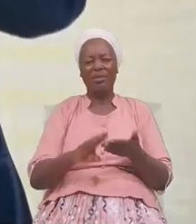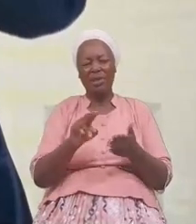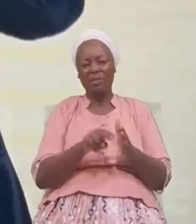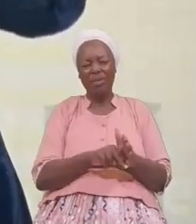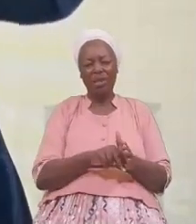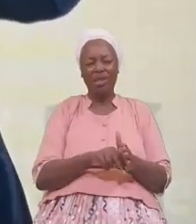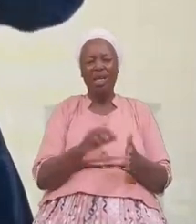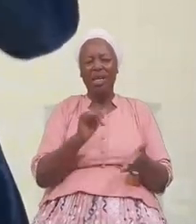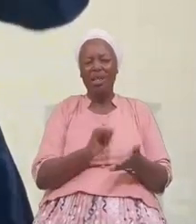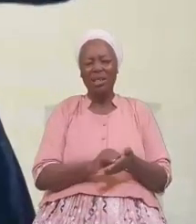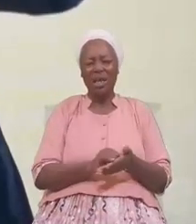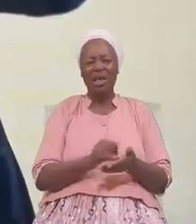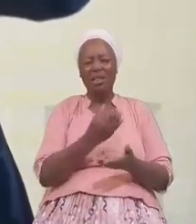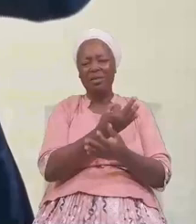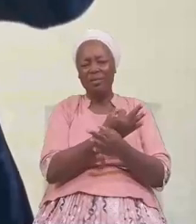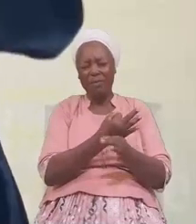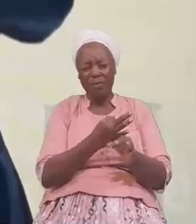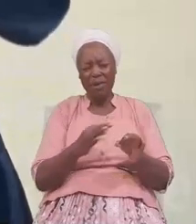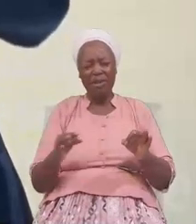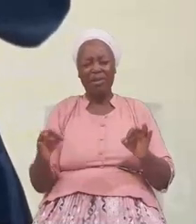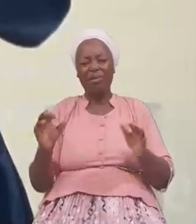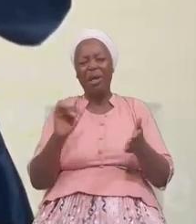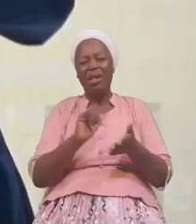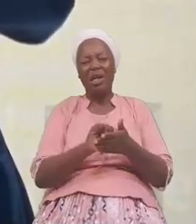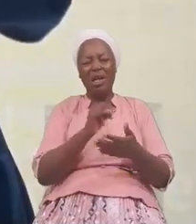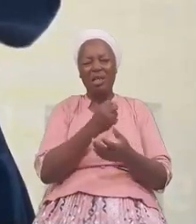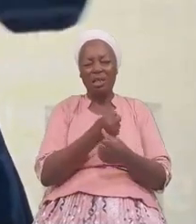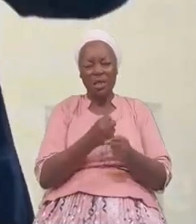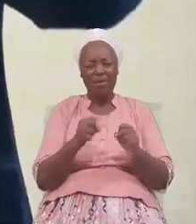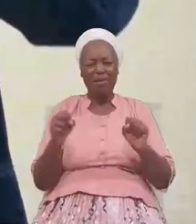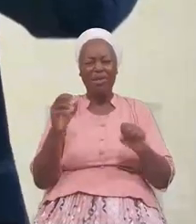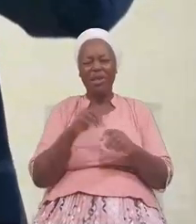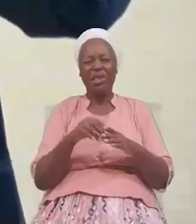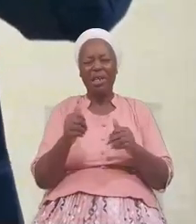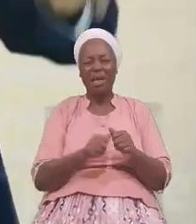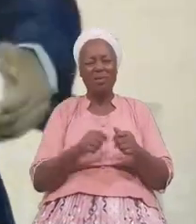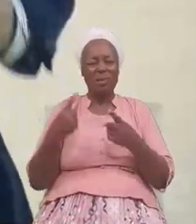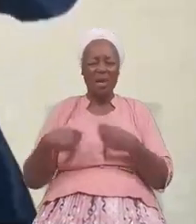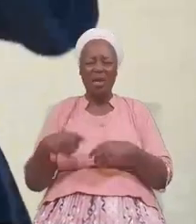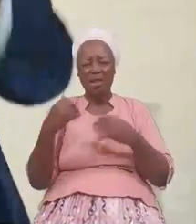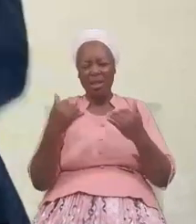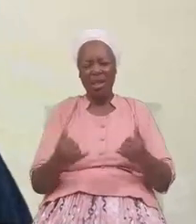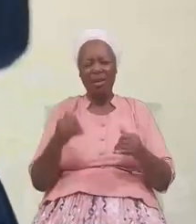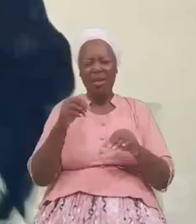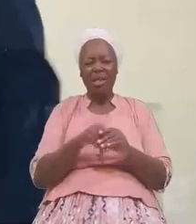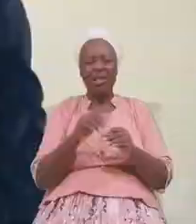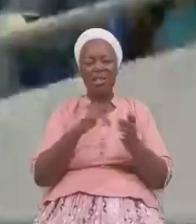cette libération, ce salut dans chaque cœur maintenant au nom de